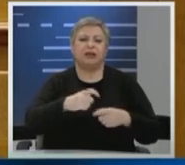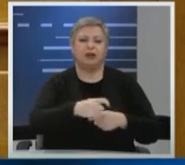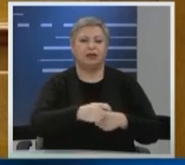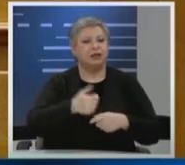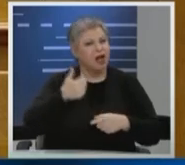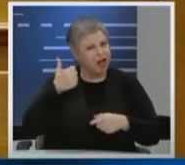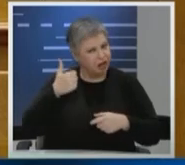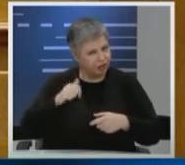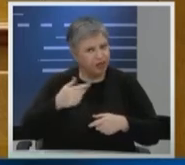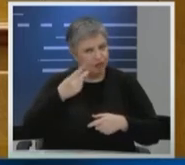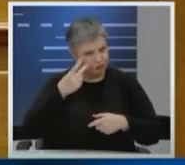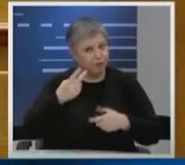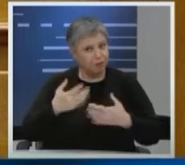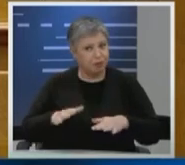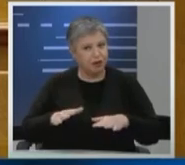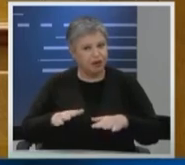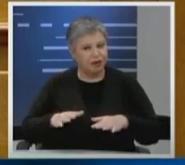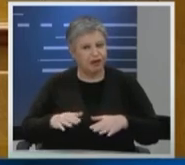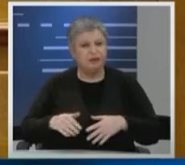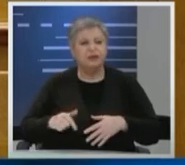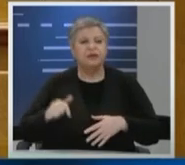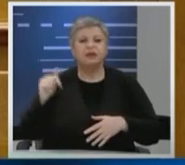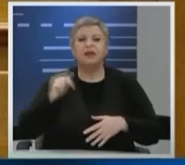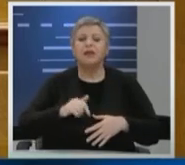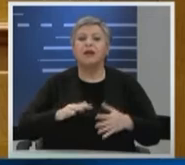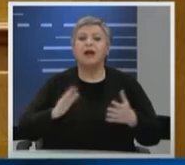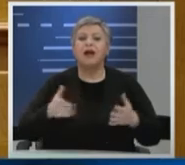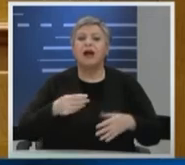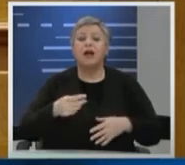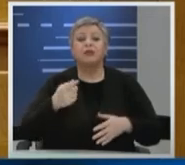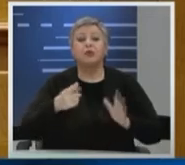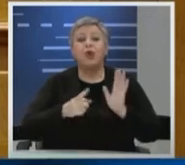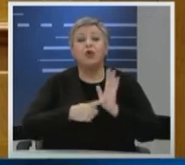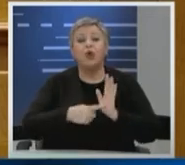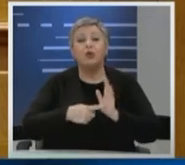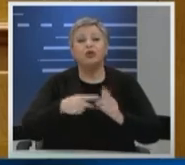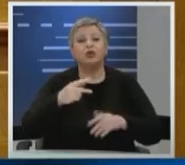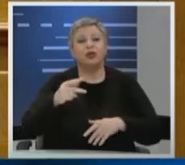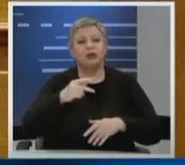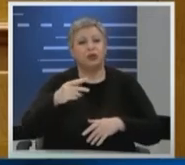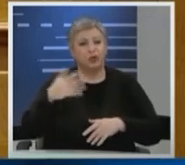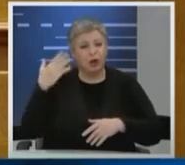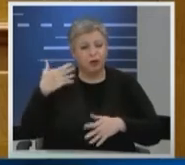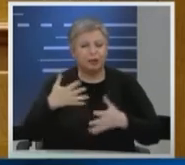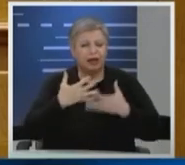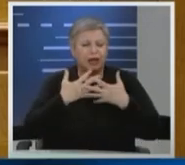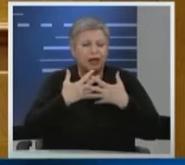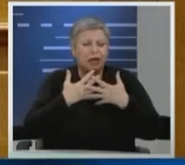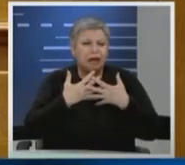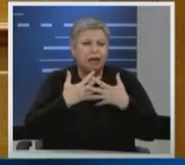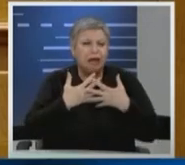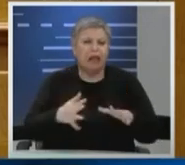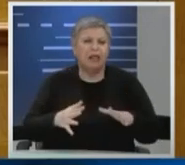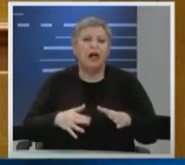Έτσι λοιπόν, το αντιασφαλιστικό έκτρωμα Κατρούγκαλου ενσωματώνει και το